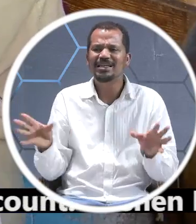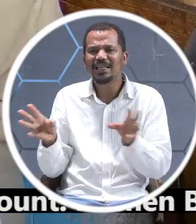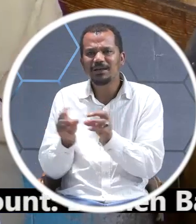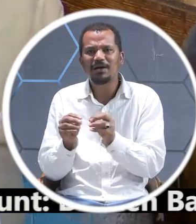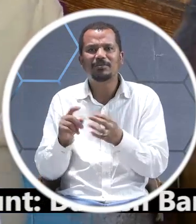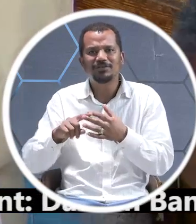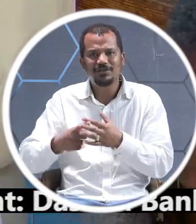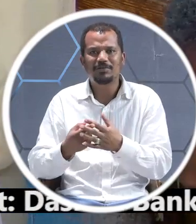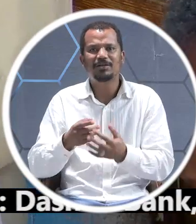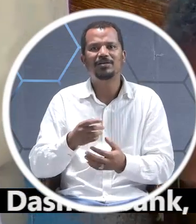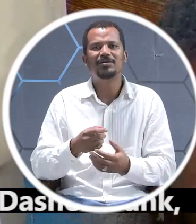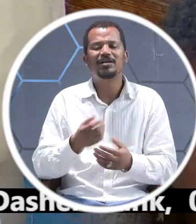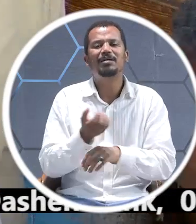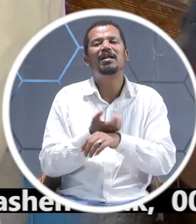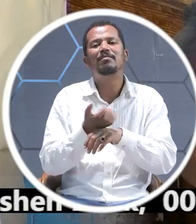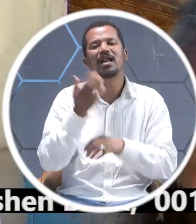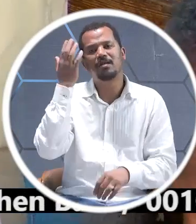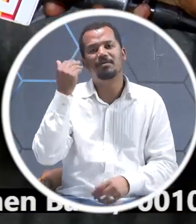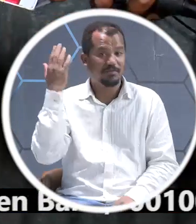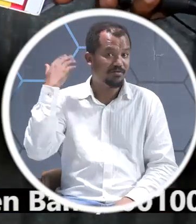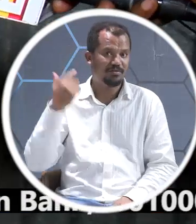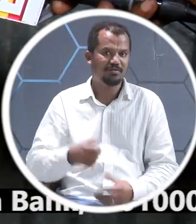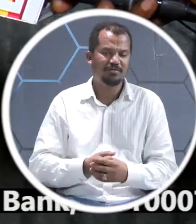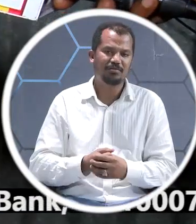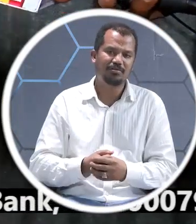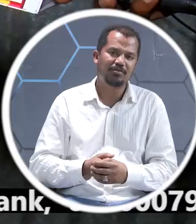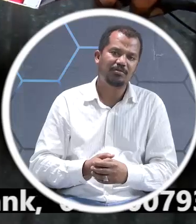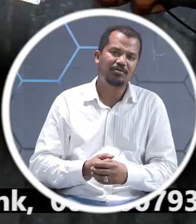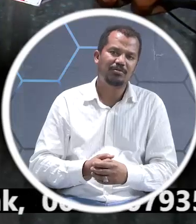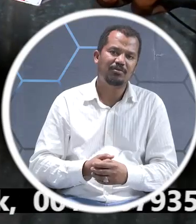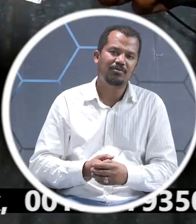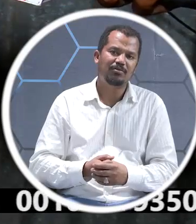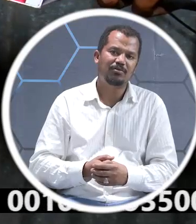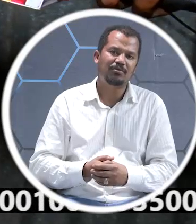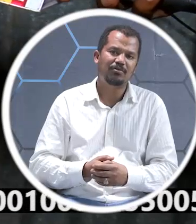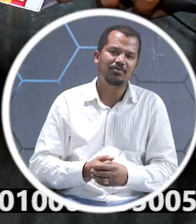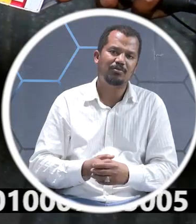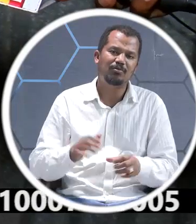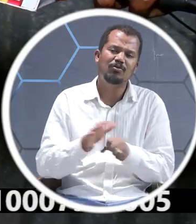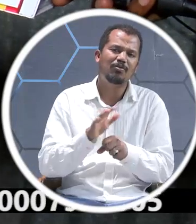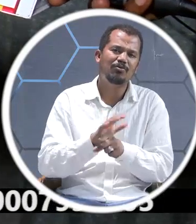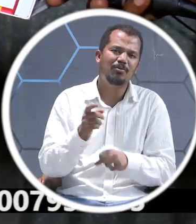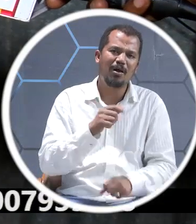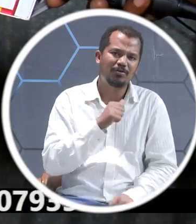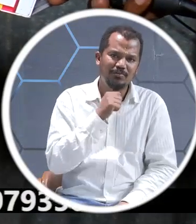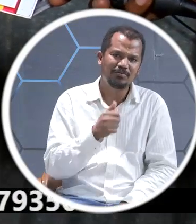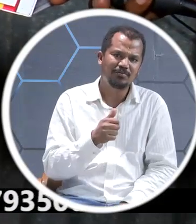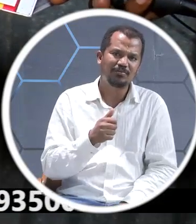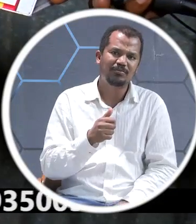تسبع سونی جمر نو جایزی لمن آن بره. بس ویون گی مول وی بایوان